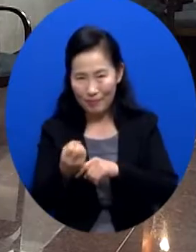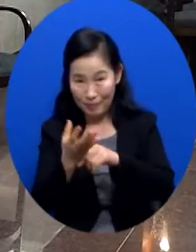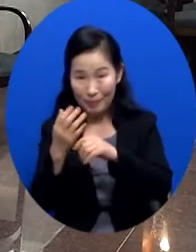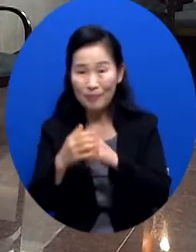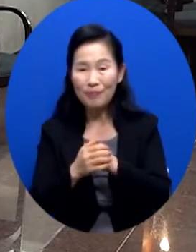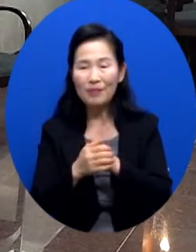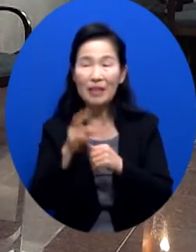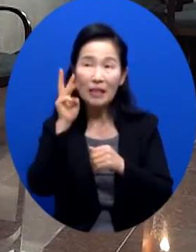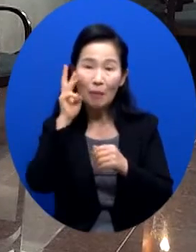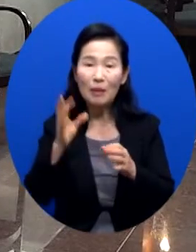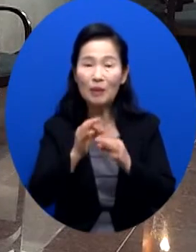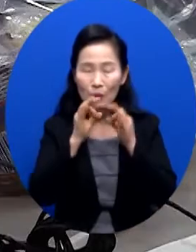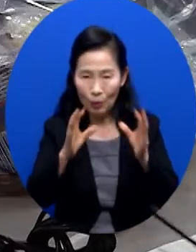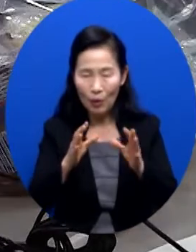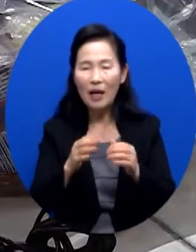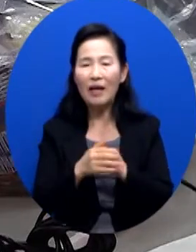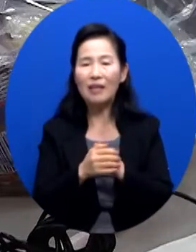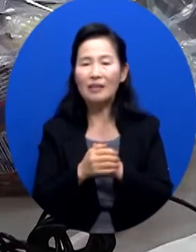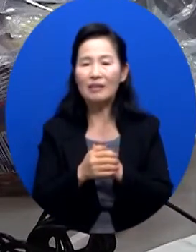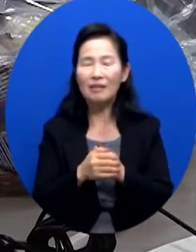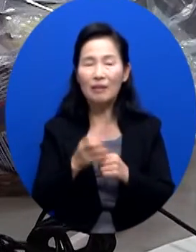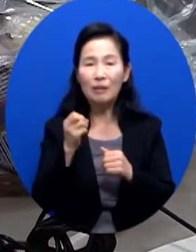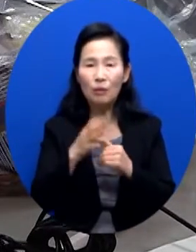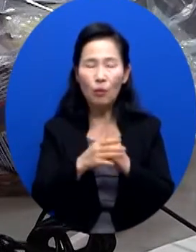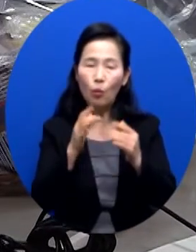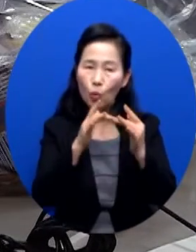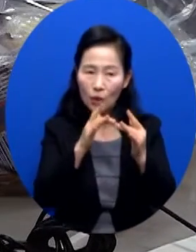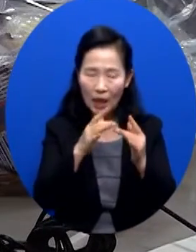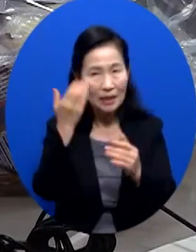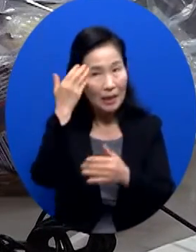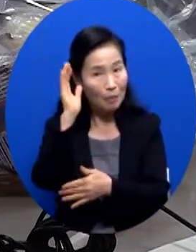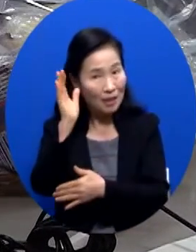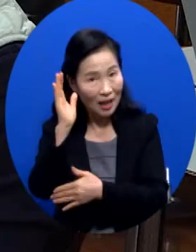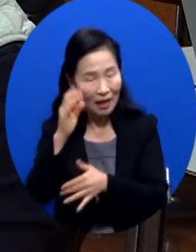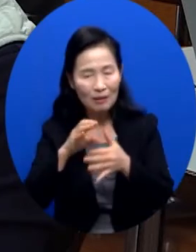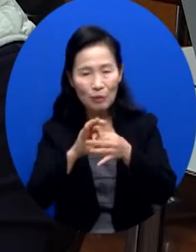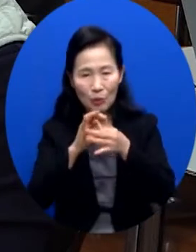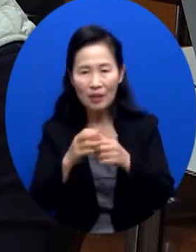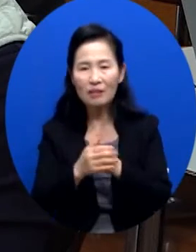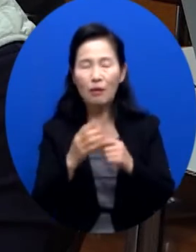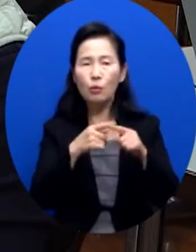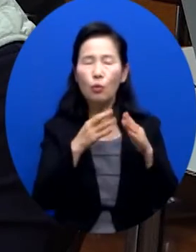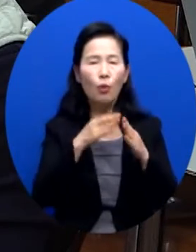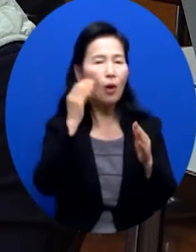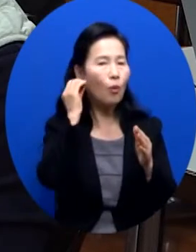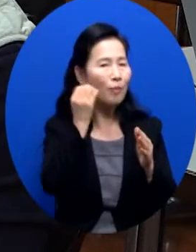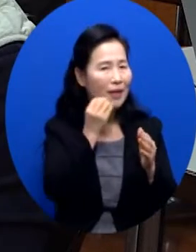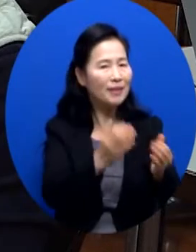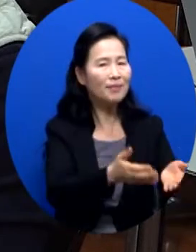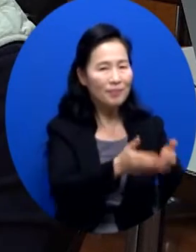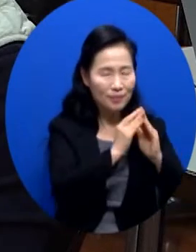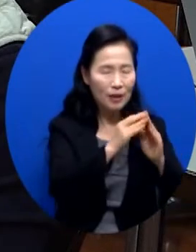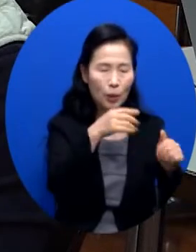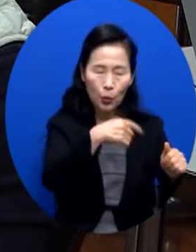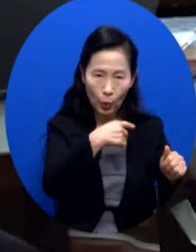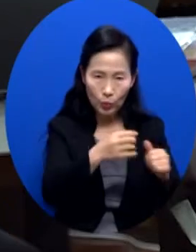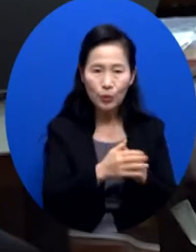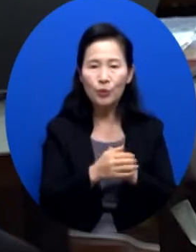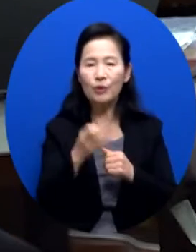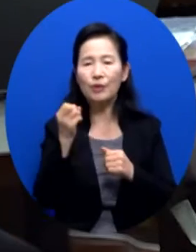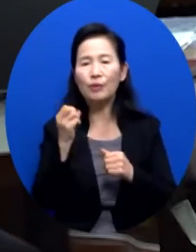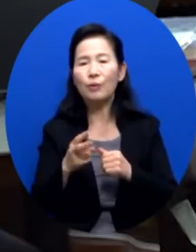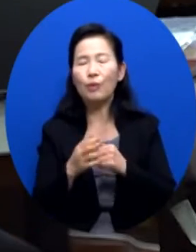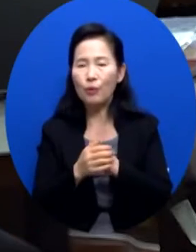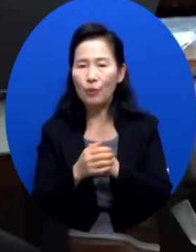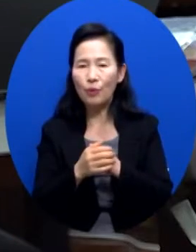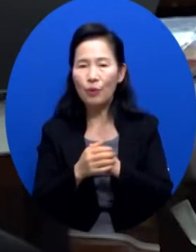3일 동안 진행한 미션 허브 온라인 세미나 에서는 교회홈페이지 구축을 위한 교육과 시 주의 한 홍